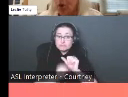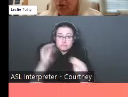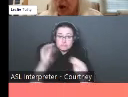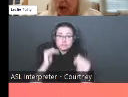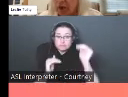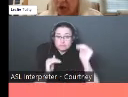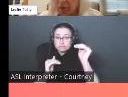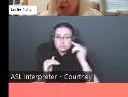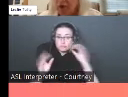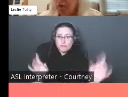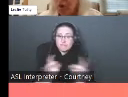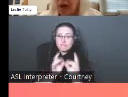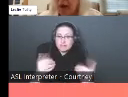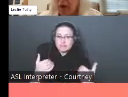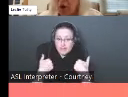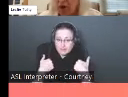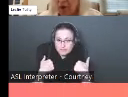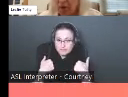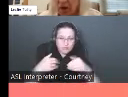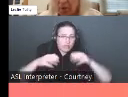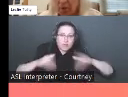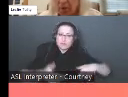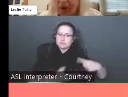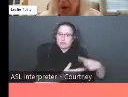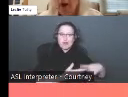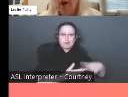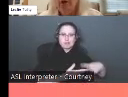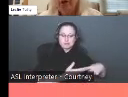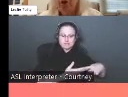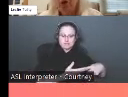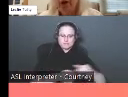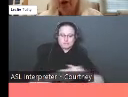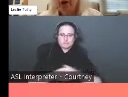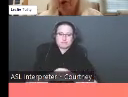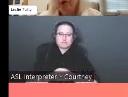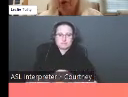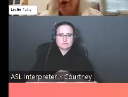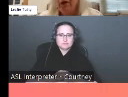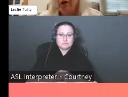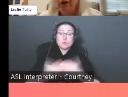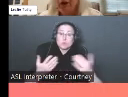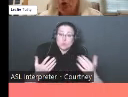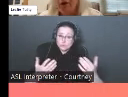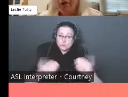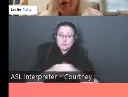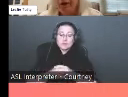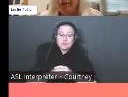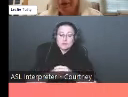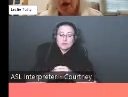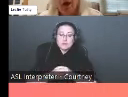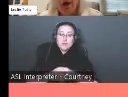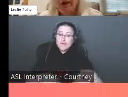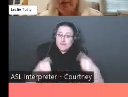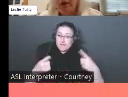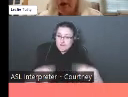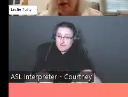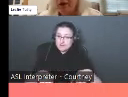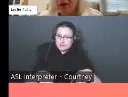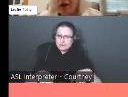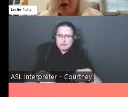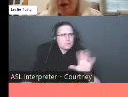est jamais passé par la tête qu'il pourrait y avoir des inégalités de pouvoir ou de la violence. Et donc,